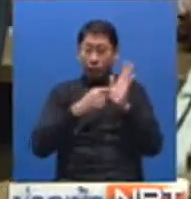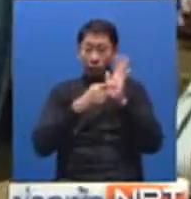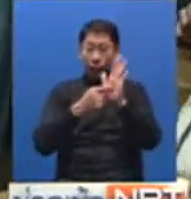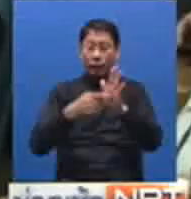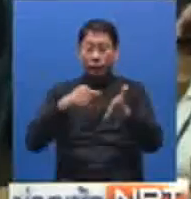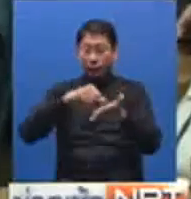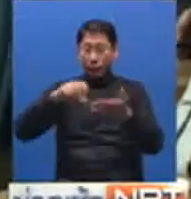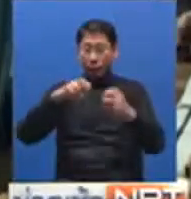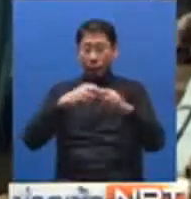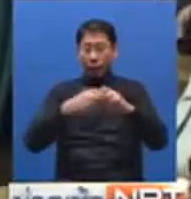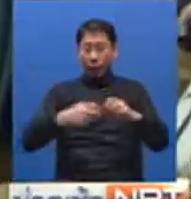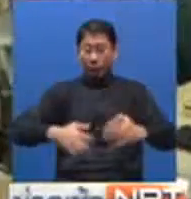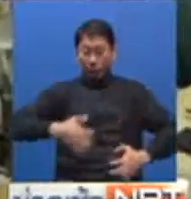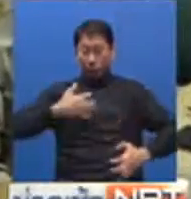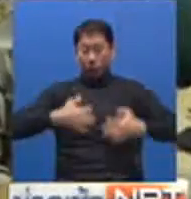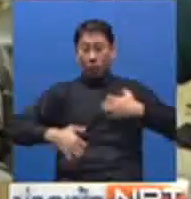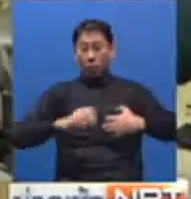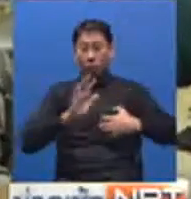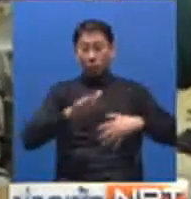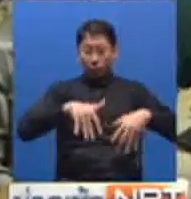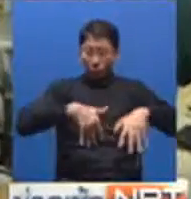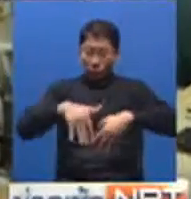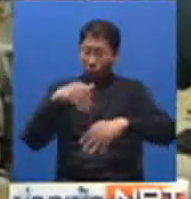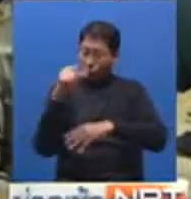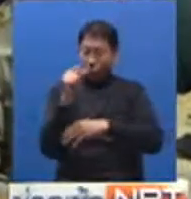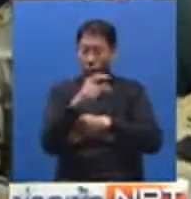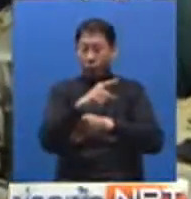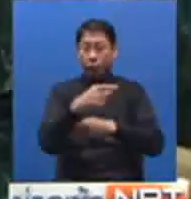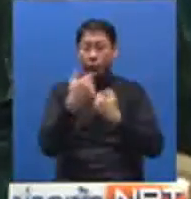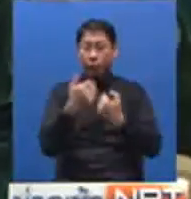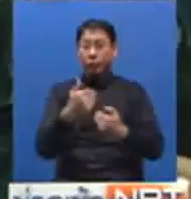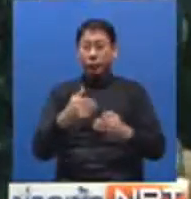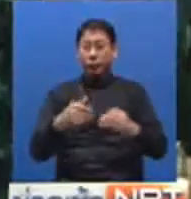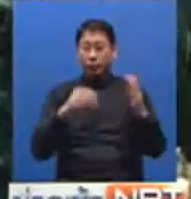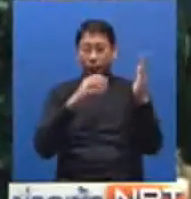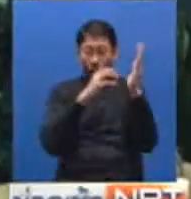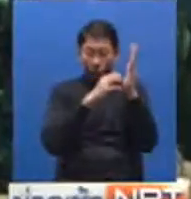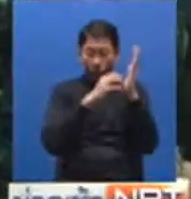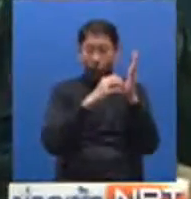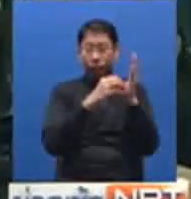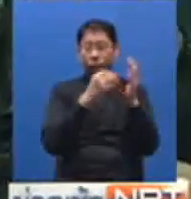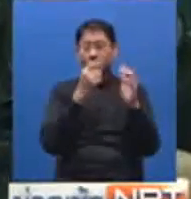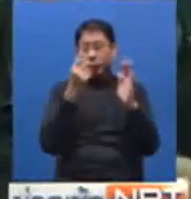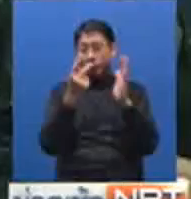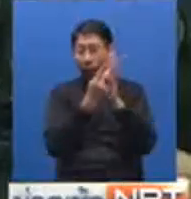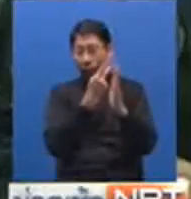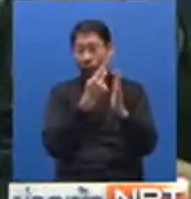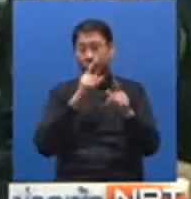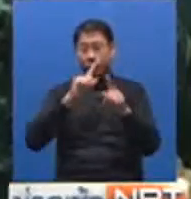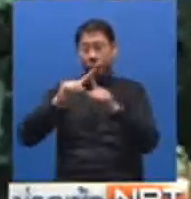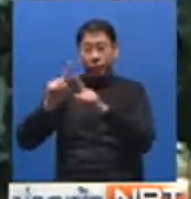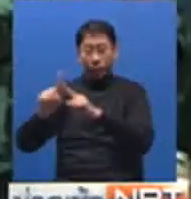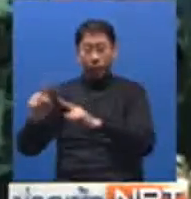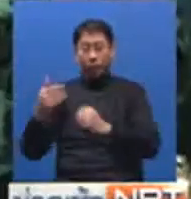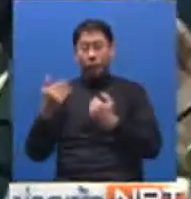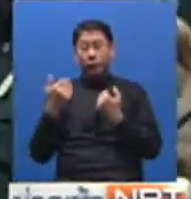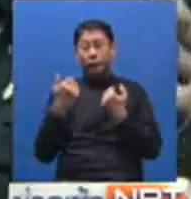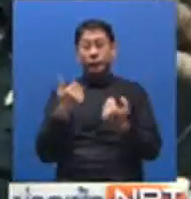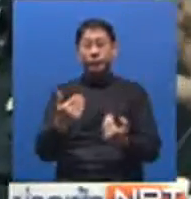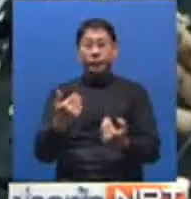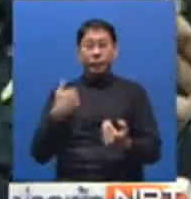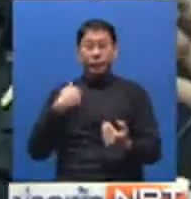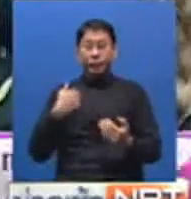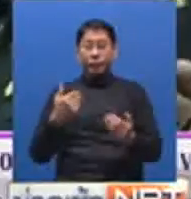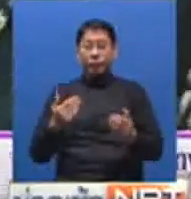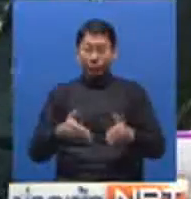ปัญหาความเดือดร้อนของประชาชนอย่างรวดเร็วที่สุดตั้งแต่ระดับพื้นที่อำเภอและจังหวัดซึ่งศูนย์ดำรงธรรมจังหวัดกาญจนบุรีนะ